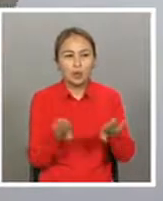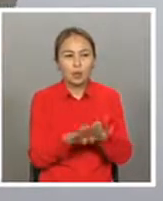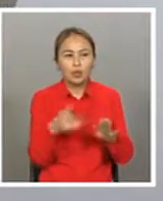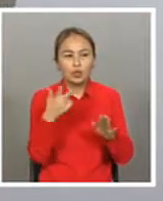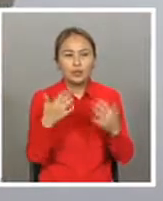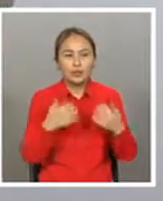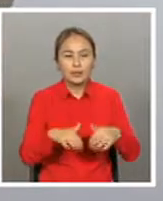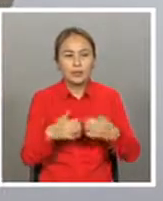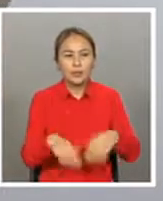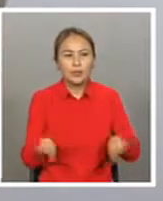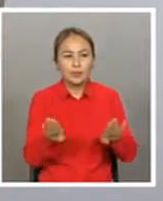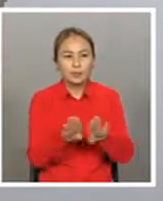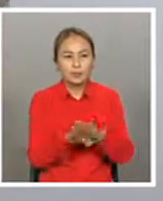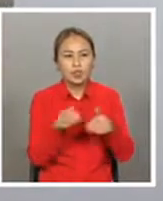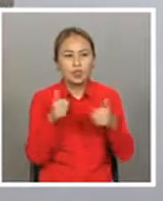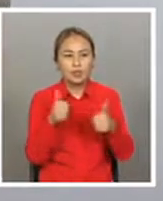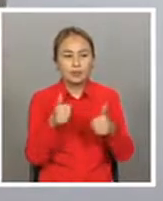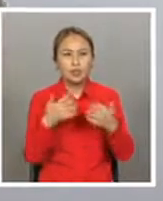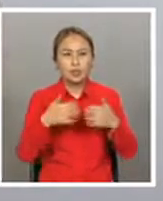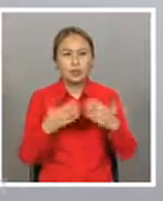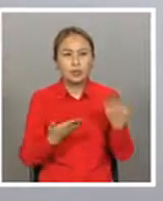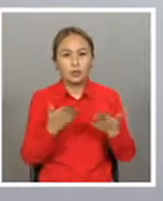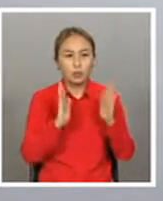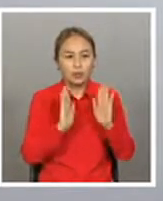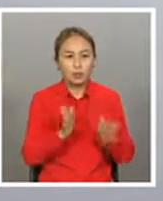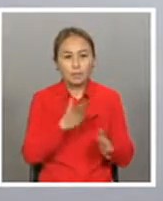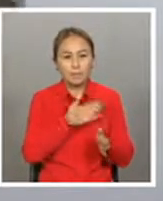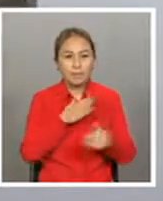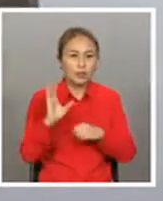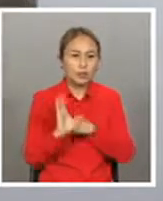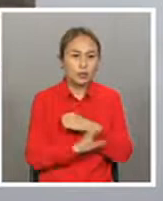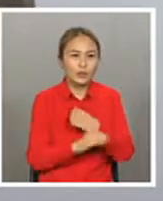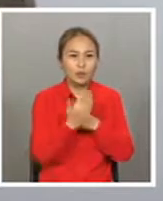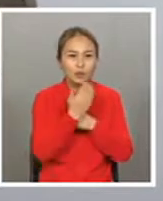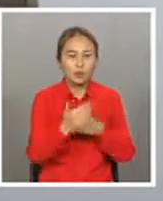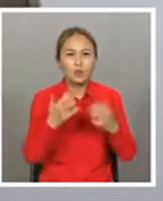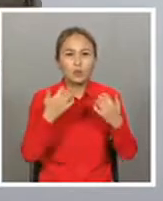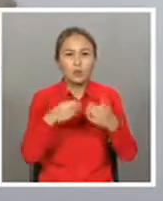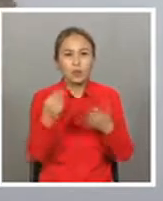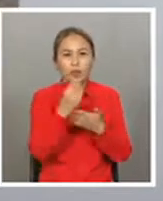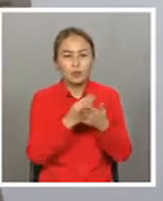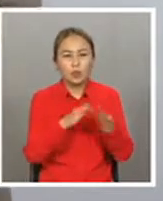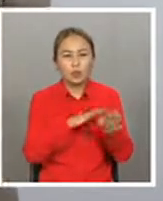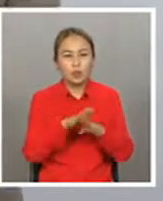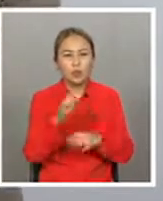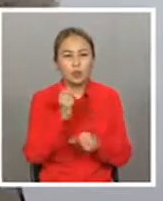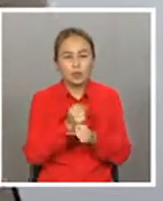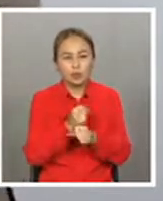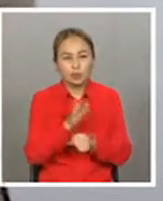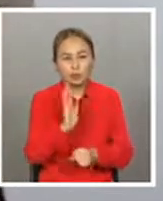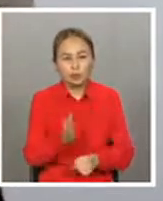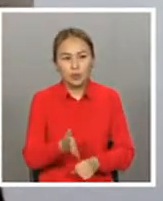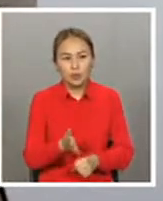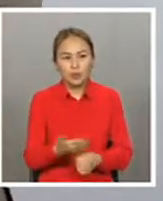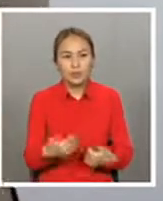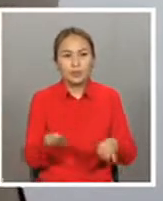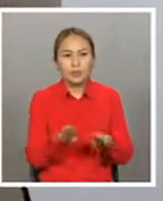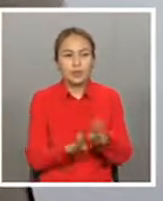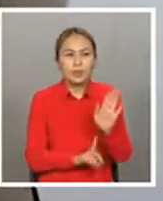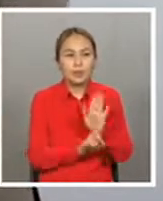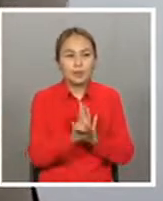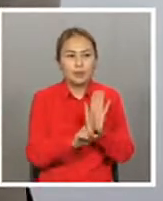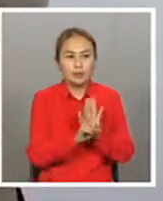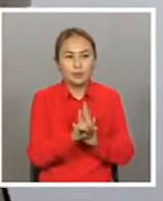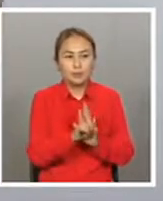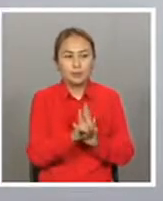есепті жақсы шығаратын болсақ, ең соңында біз сол суретімізді толық құрастырамыз. Ендеше бастайық.